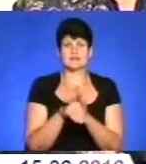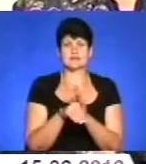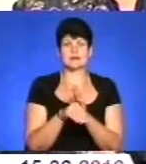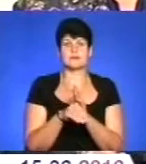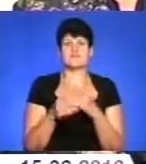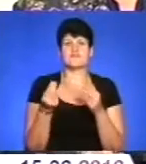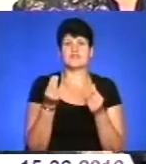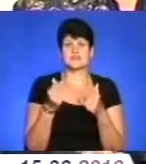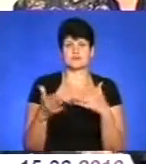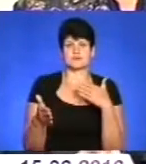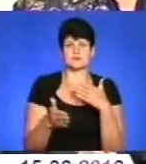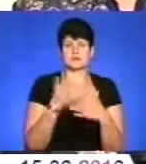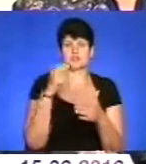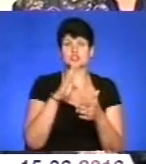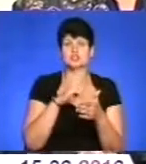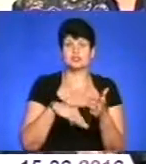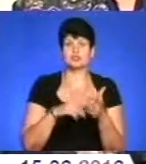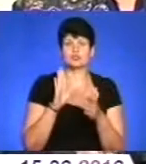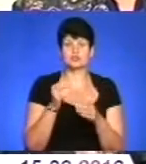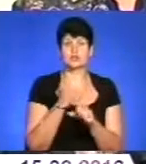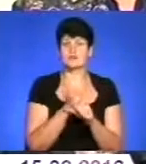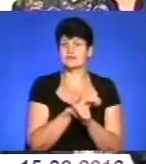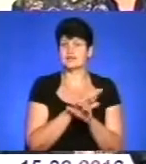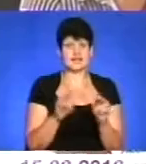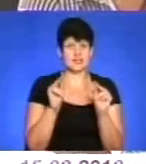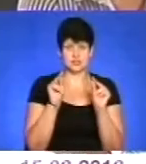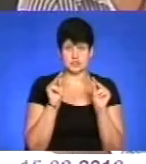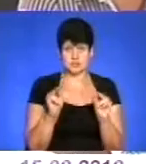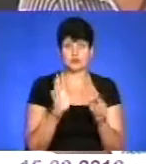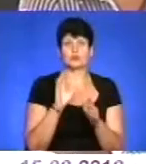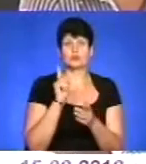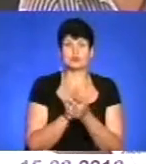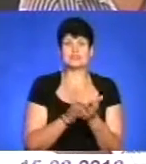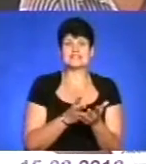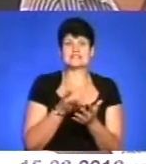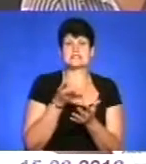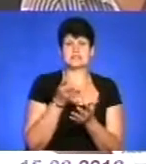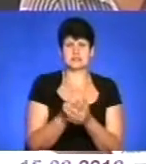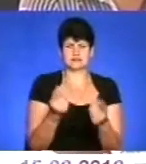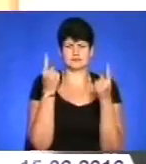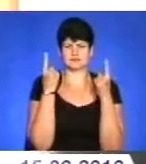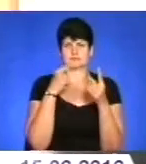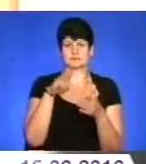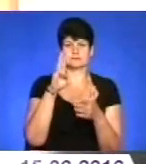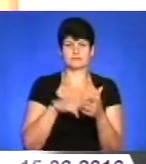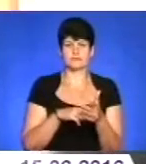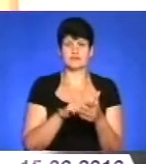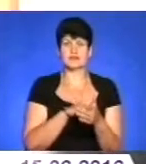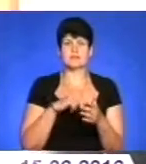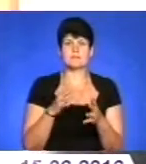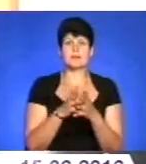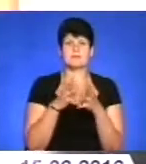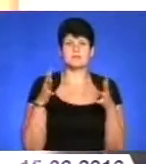Тепер роботодавець, який ризикне працювати у неправовому полі, змушений буде сплатити значний штраф. Найбільше